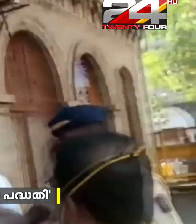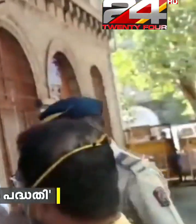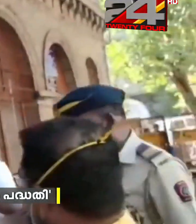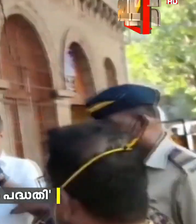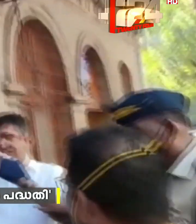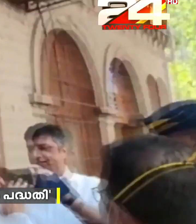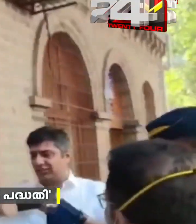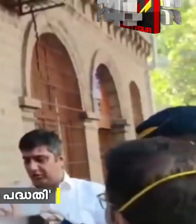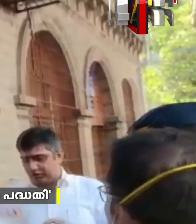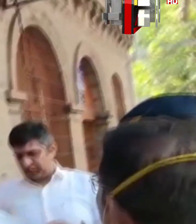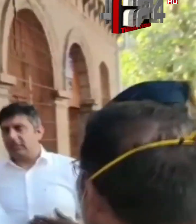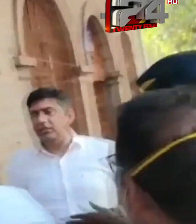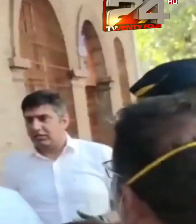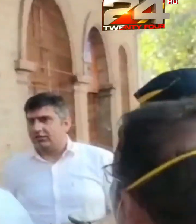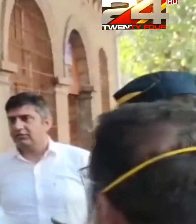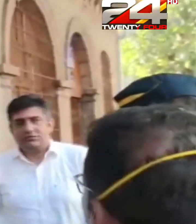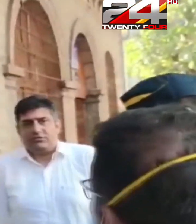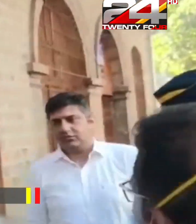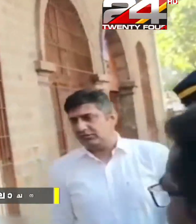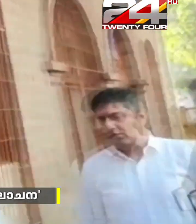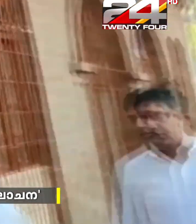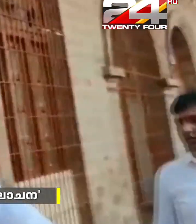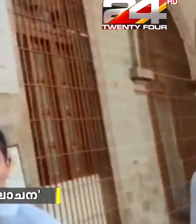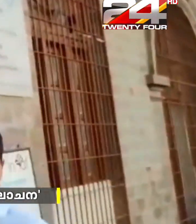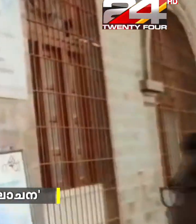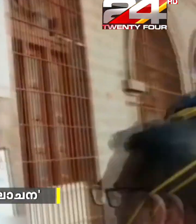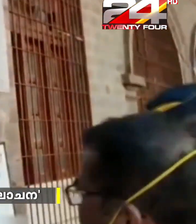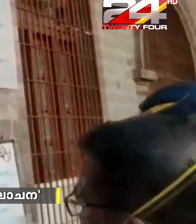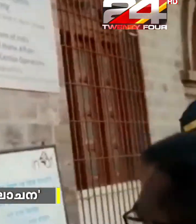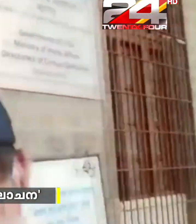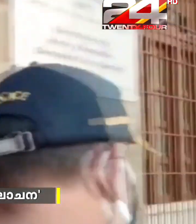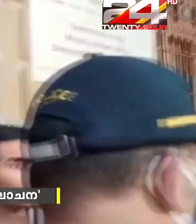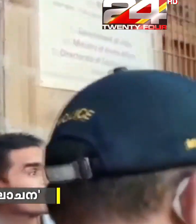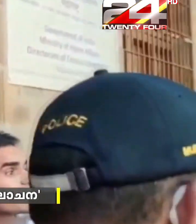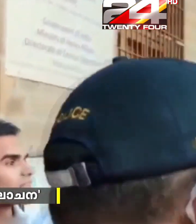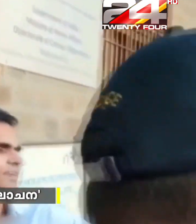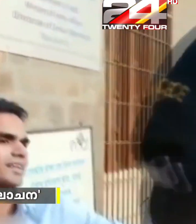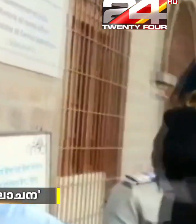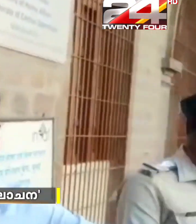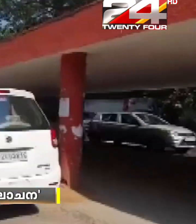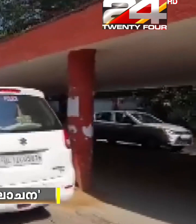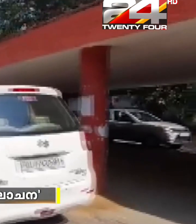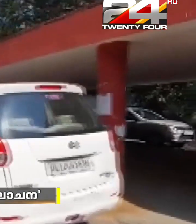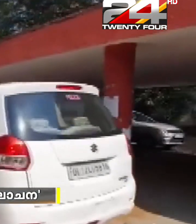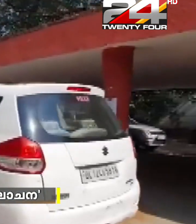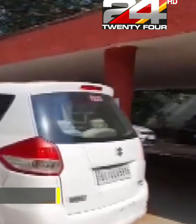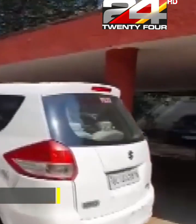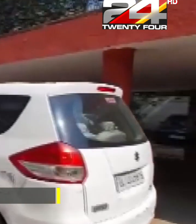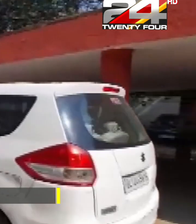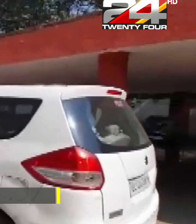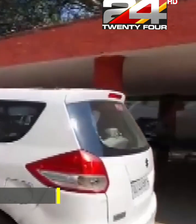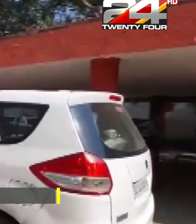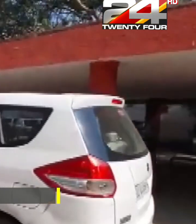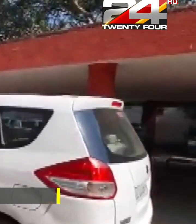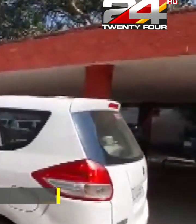മുതലെടുത്താണ് ആര്യൻ ഖാന്റെ പിതാവായ നടൻ ഷാരൂഖ് ഖാനോട് കൈക്കൂലി ആവശ്യപ്പെട്ടത്. NCB ഉന്നത അന്വേഷണത്തിൽ വീഴ്ച ബോധ്യപ്പെട്ടതിനെ തുടർന്ന്